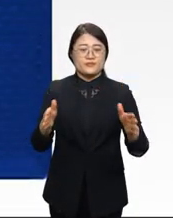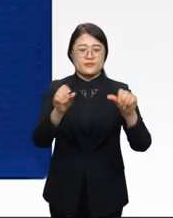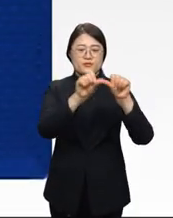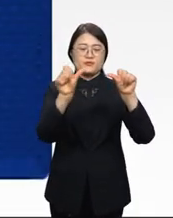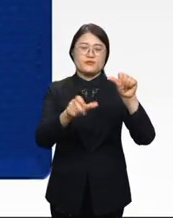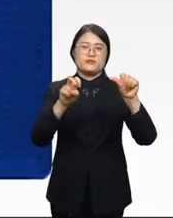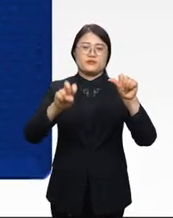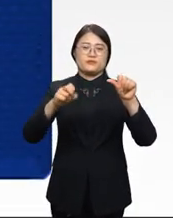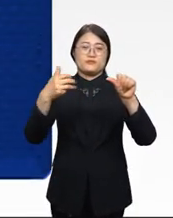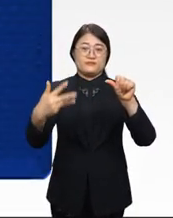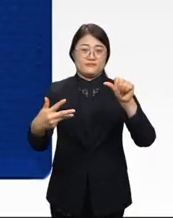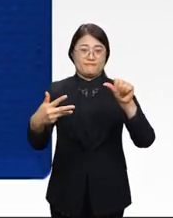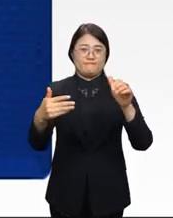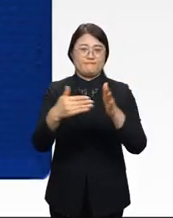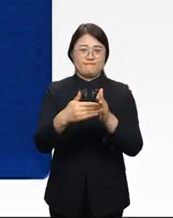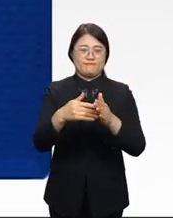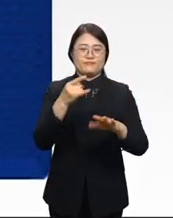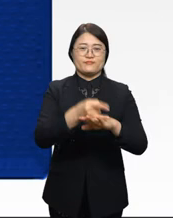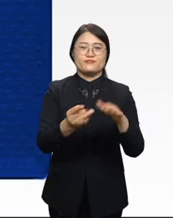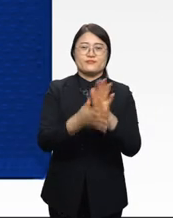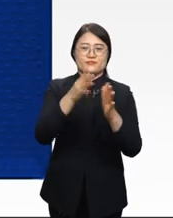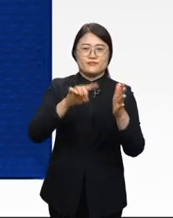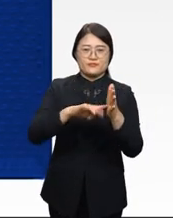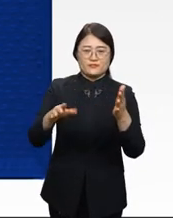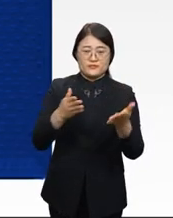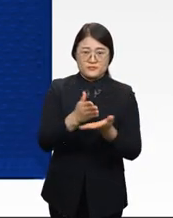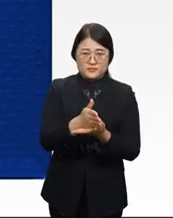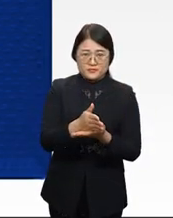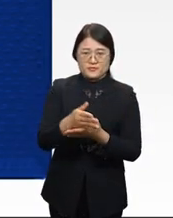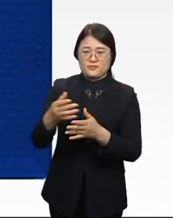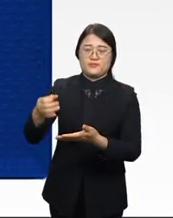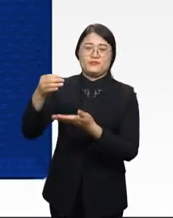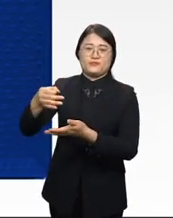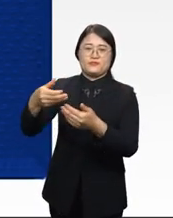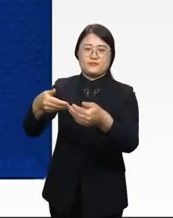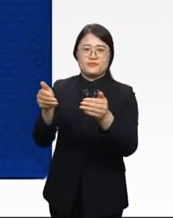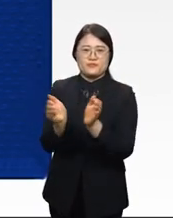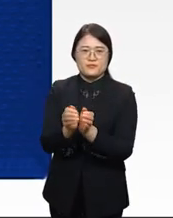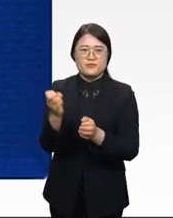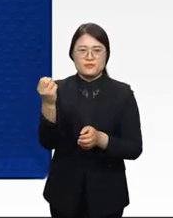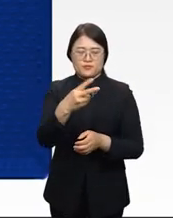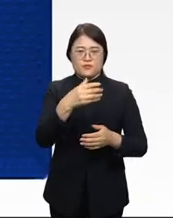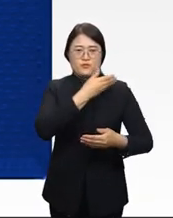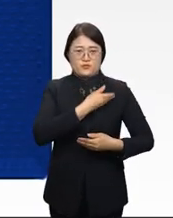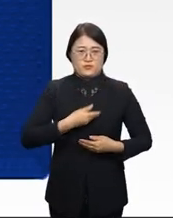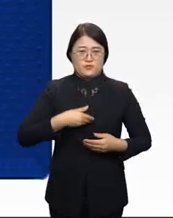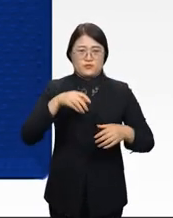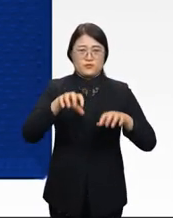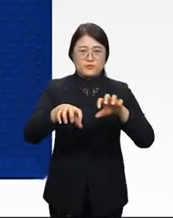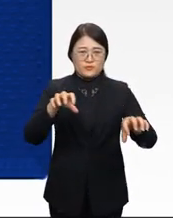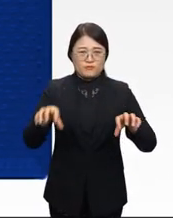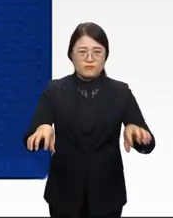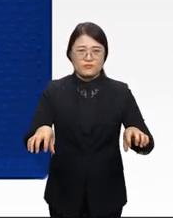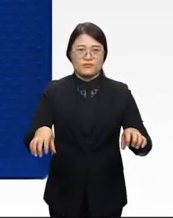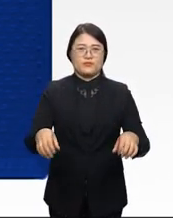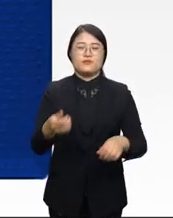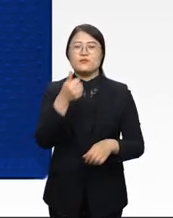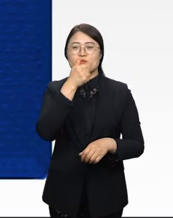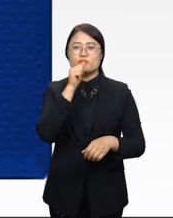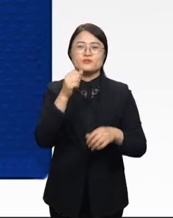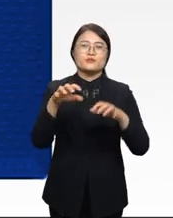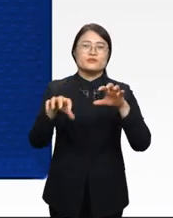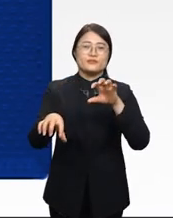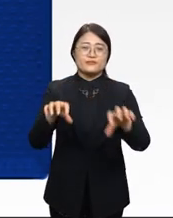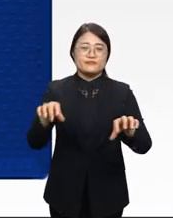5월 28일까지며 의왕시청 세정과 재산세팀 및 동주민센터, 한국부동산원 각지사